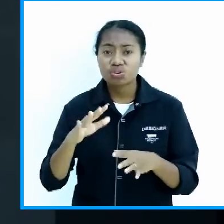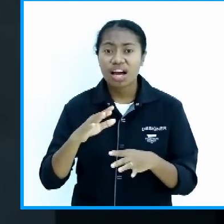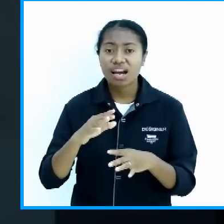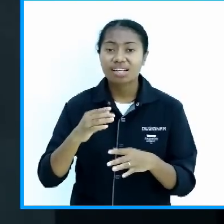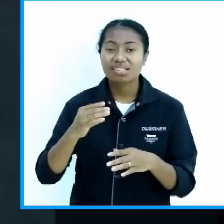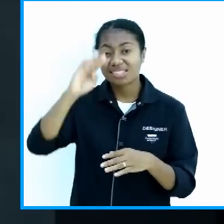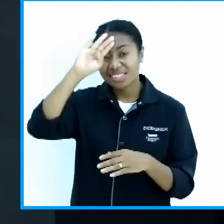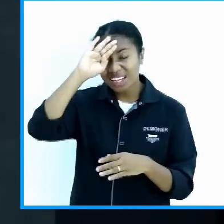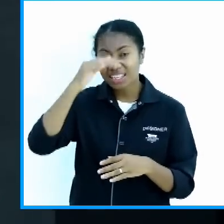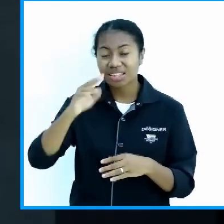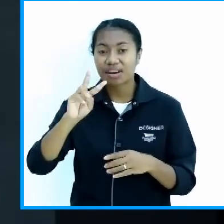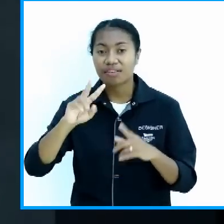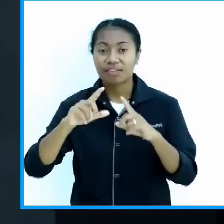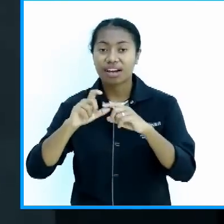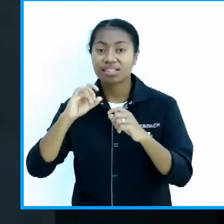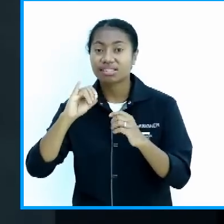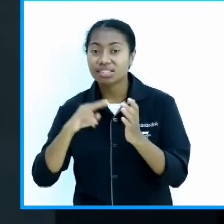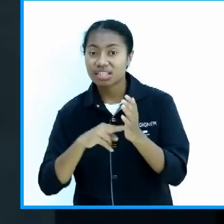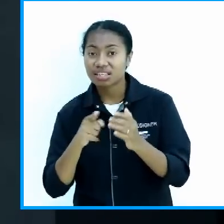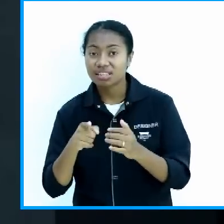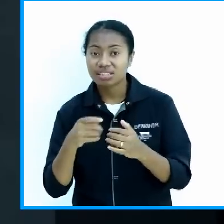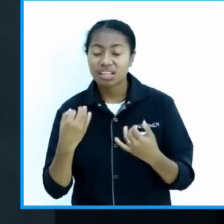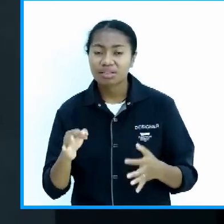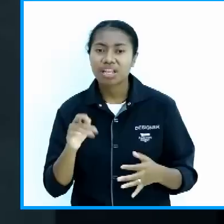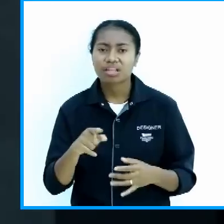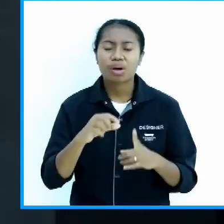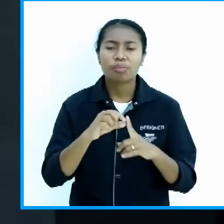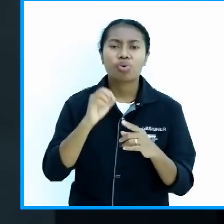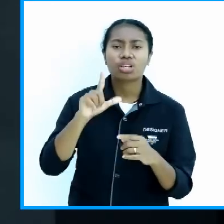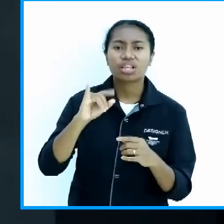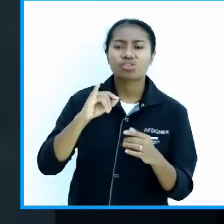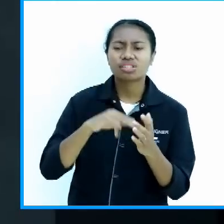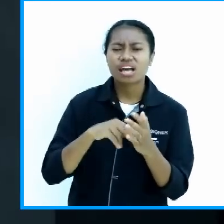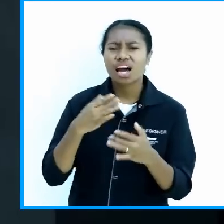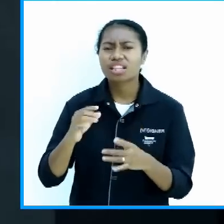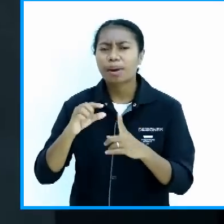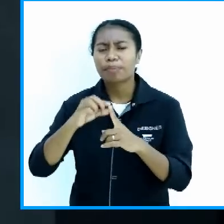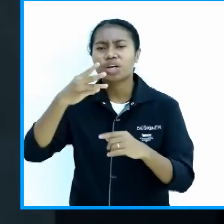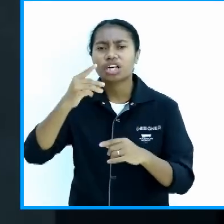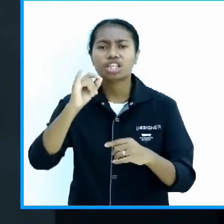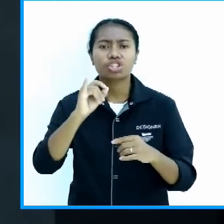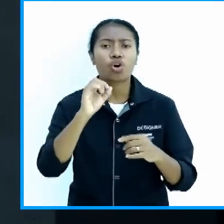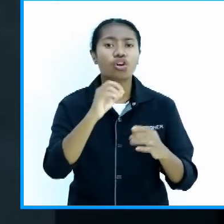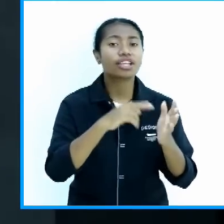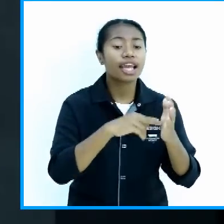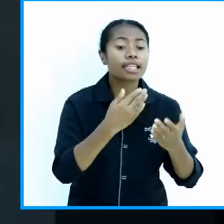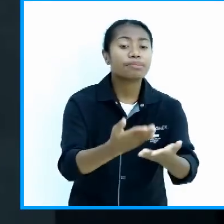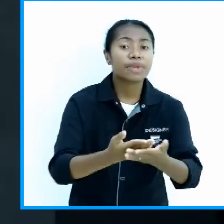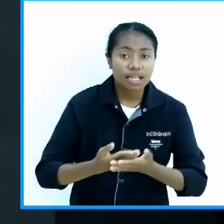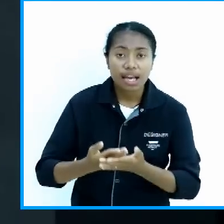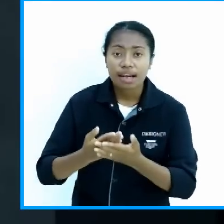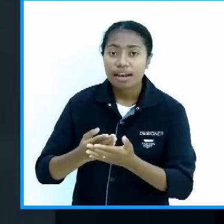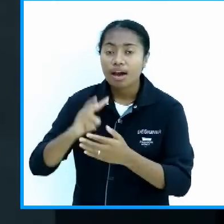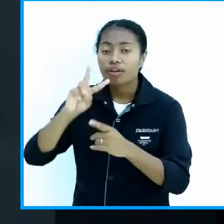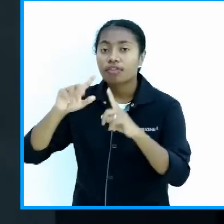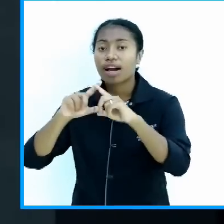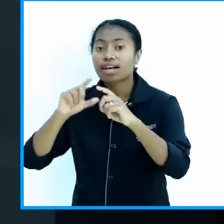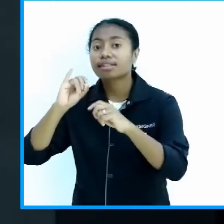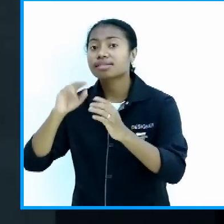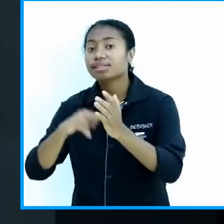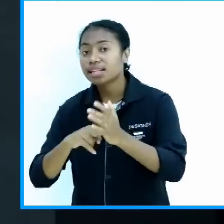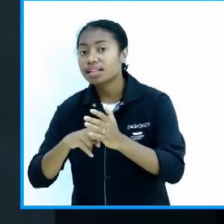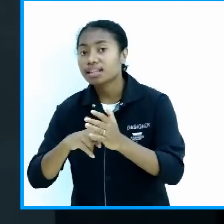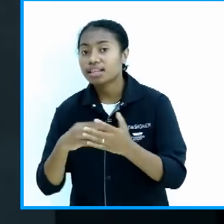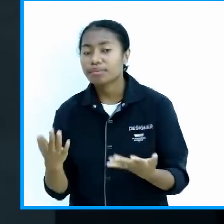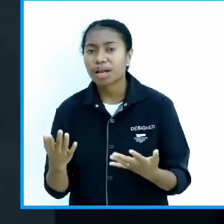mengalami polio saat periode pemberian vaksin. Sehingga berita yang keluar adalah anak ini, itu tahun 2005 ya. Berita yang keluar adalah anak